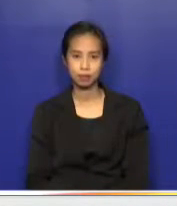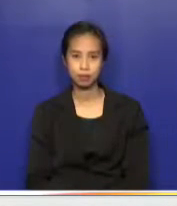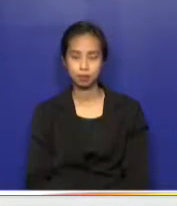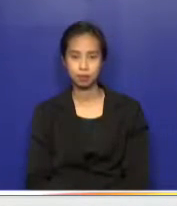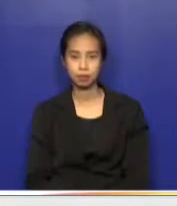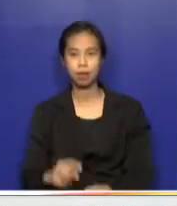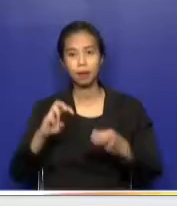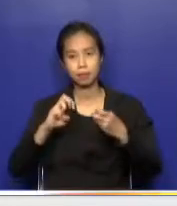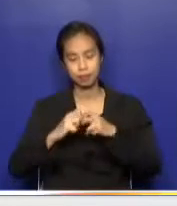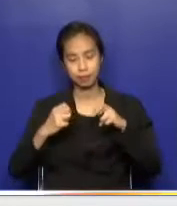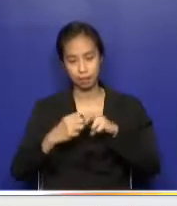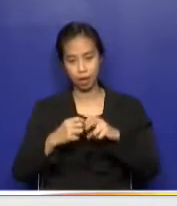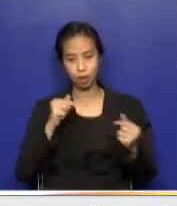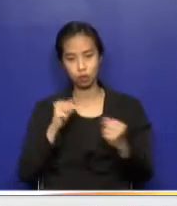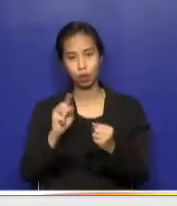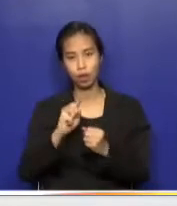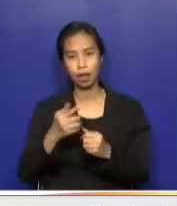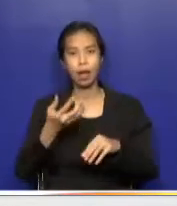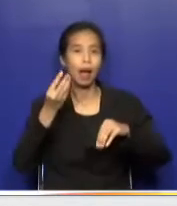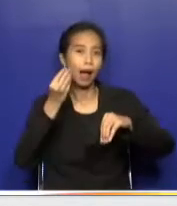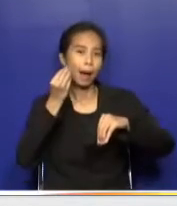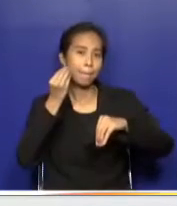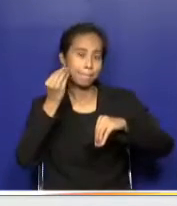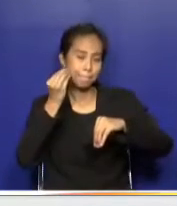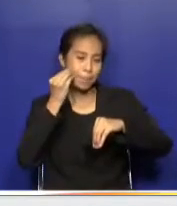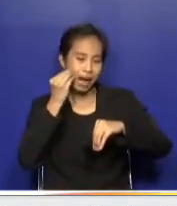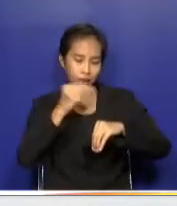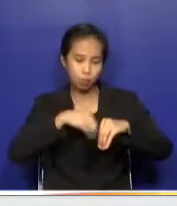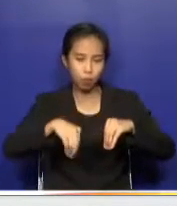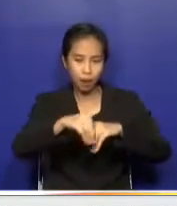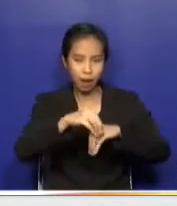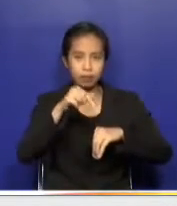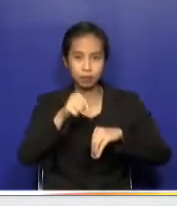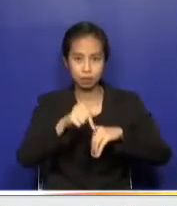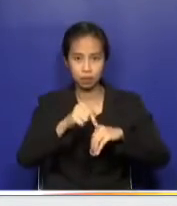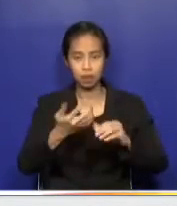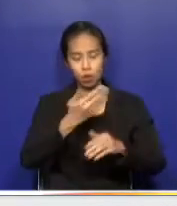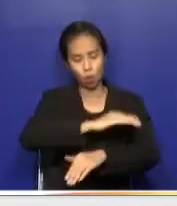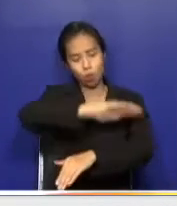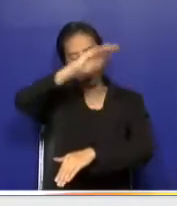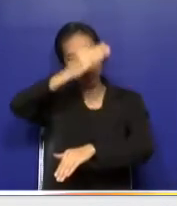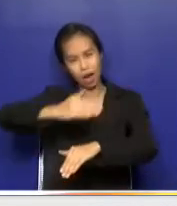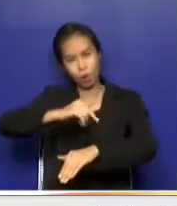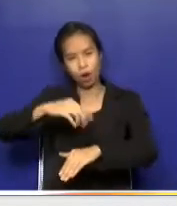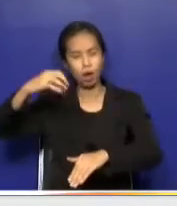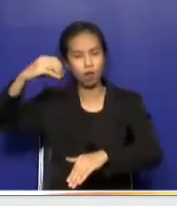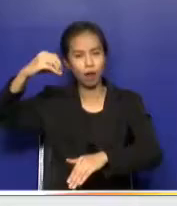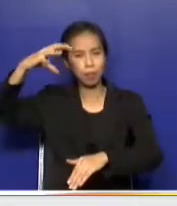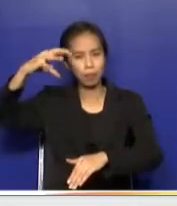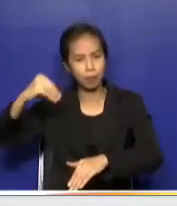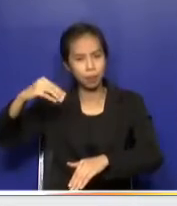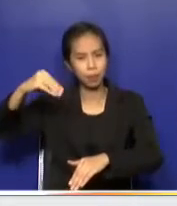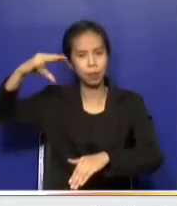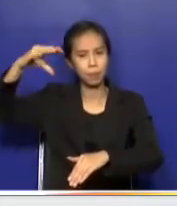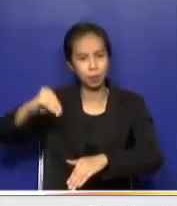ปัญหาเรื่องไฟตกของหมู่บ้านผาหมีผาฮีซึ่งอยู่บริเวณด้านบนภูเขาของถ้ำหลวงครับเป็น